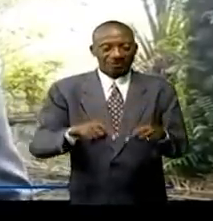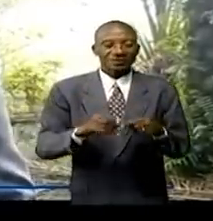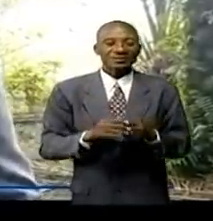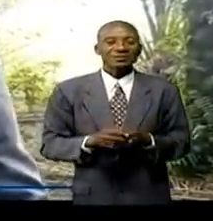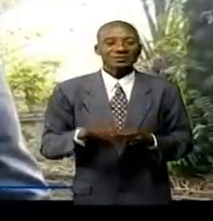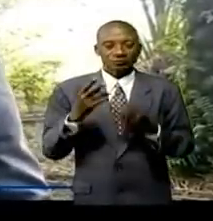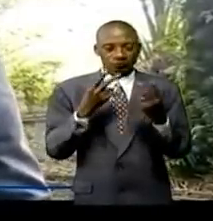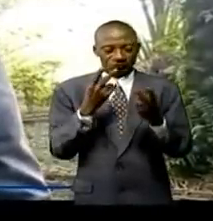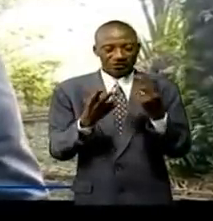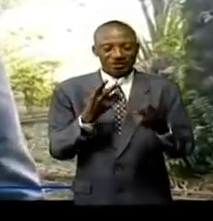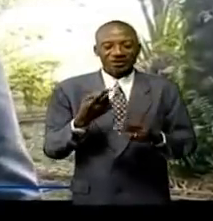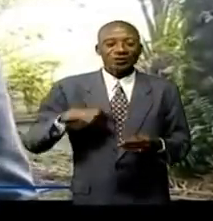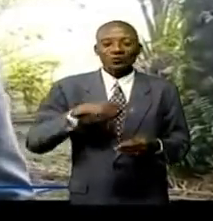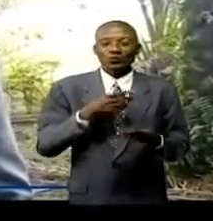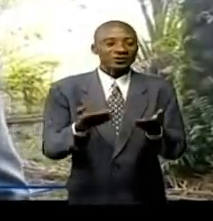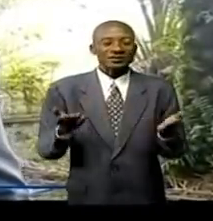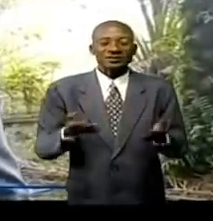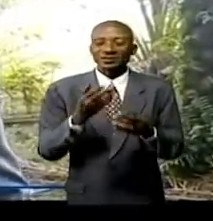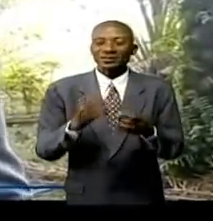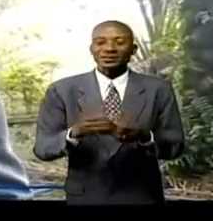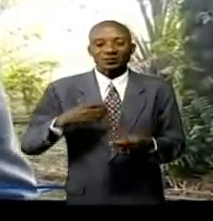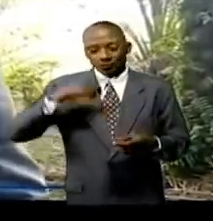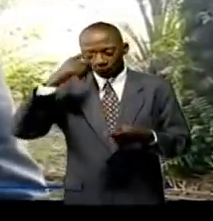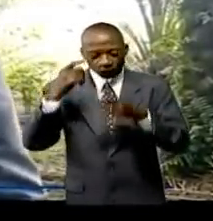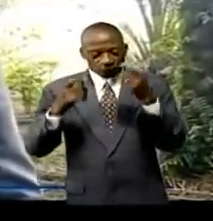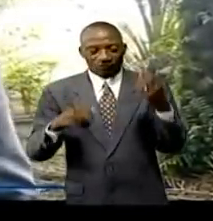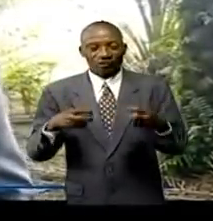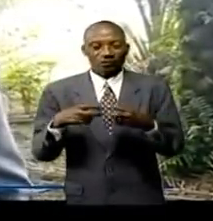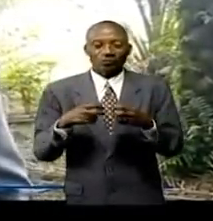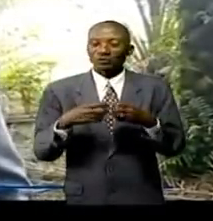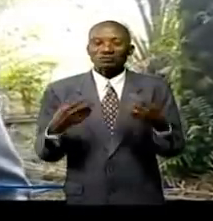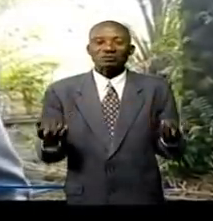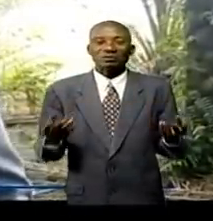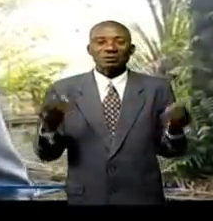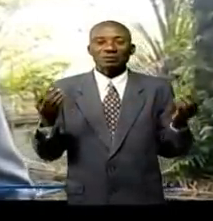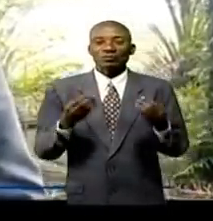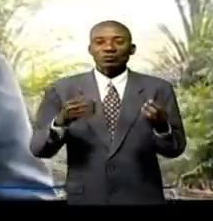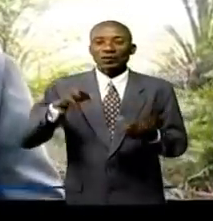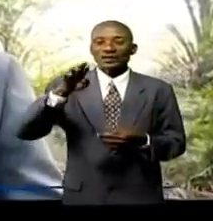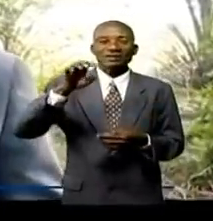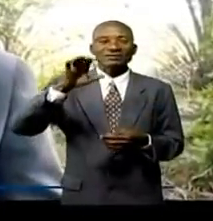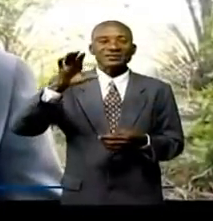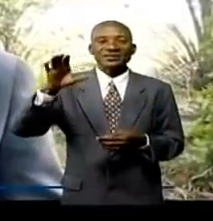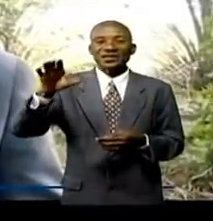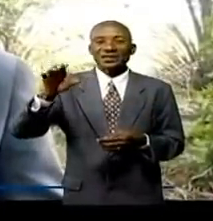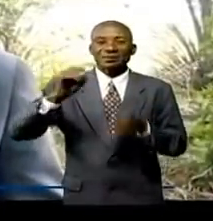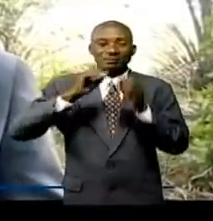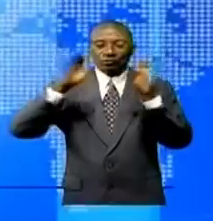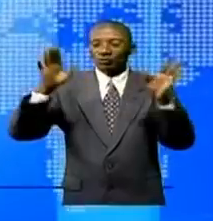tombe à pic par rapport à ce que nous avons comme difficulté, l'incident de la coupure du courant électrique par la SNEL.